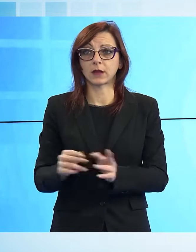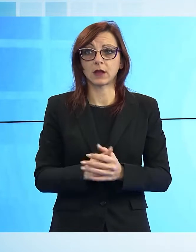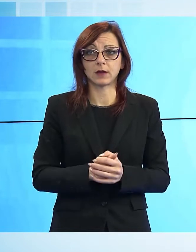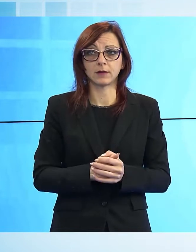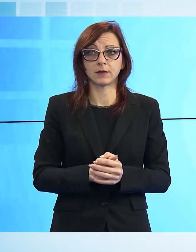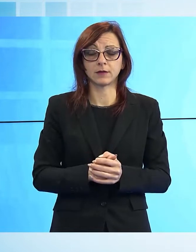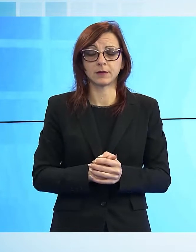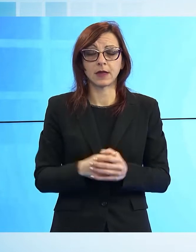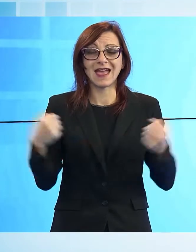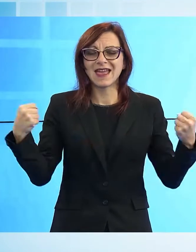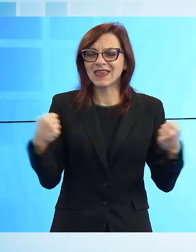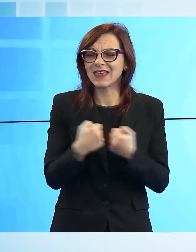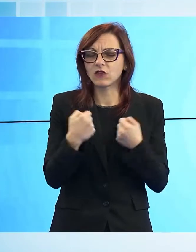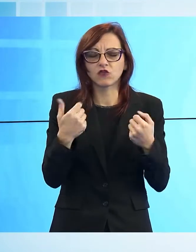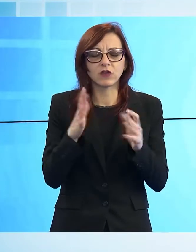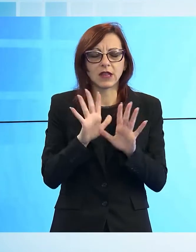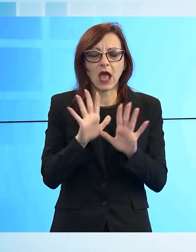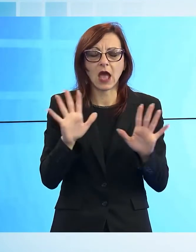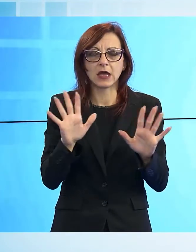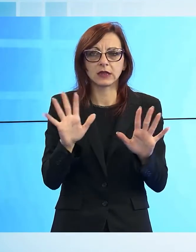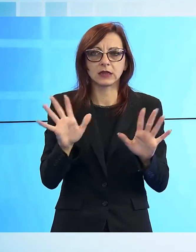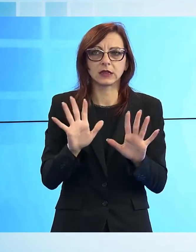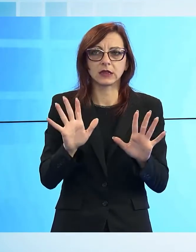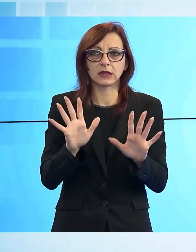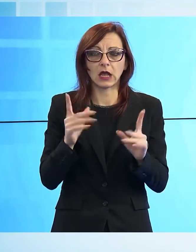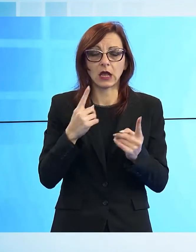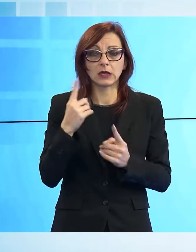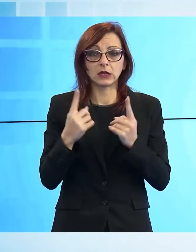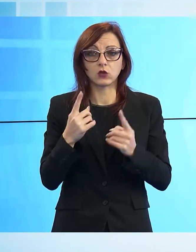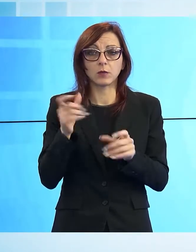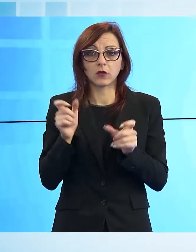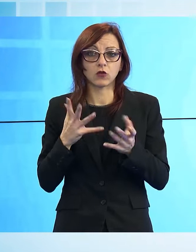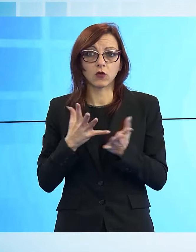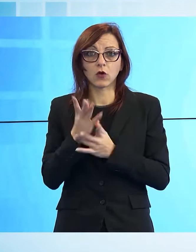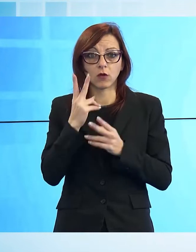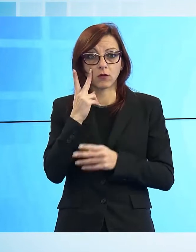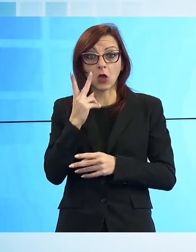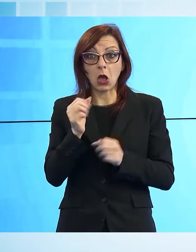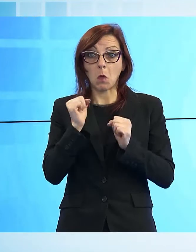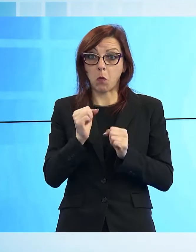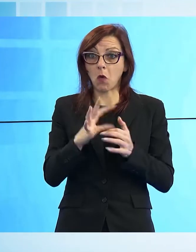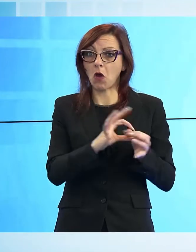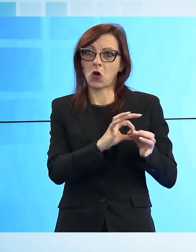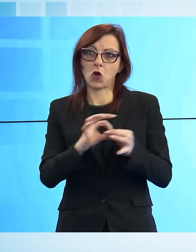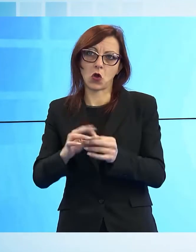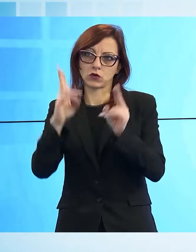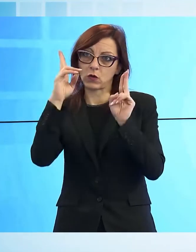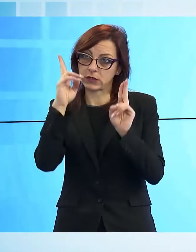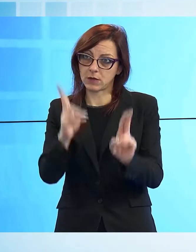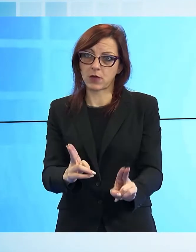Un incidente che, vista la dinamica e la scena che si è presentata davanti ai soccorritori, poteva avere conseguenze ben più